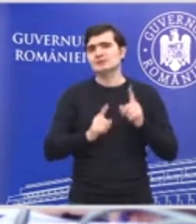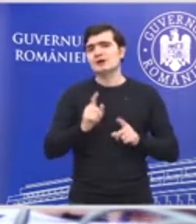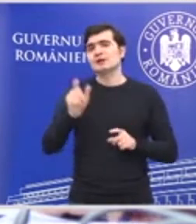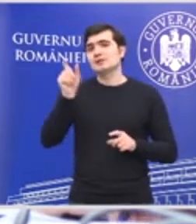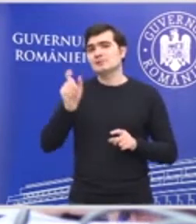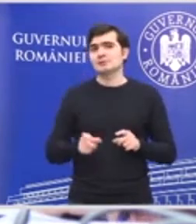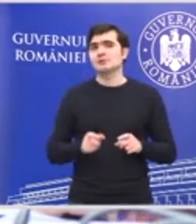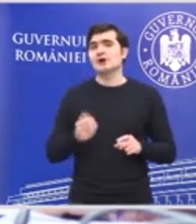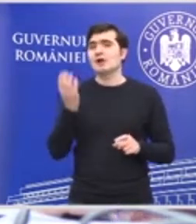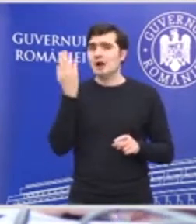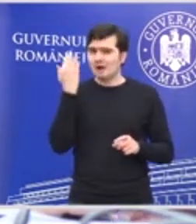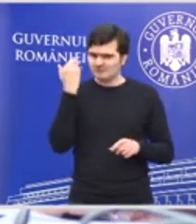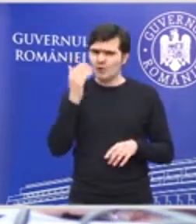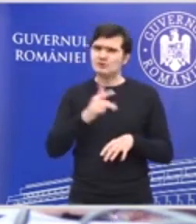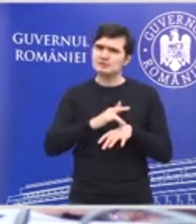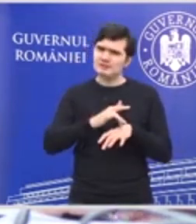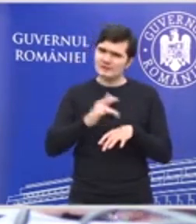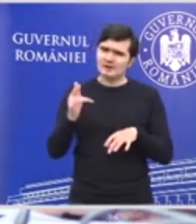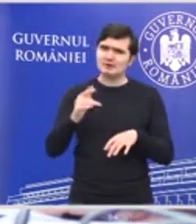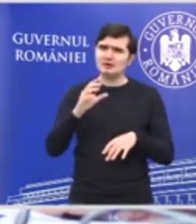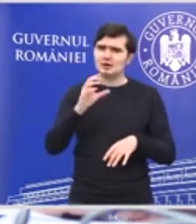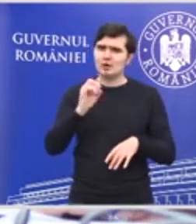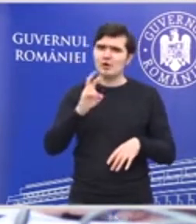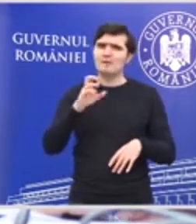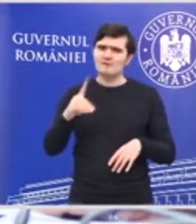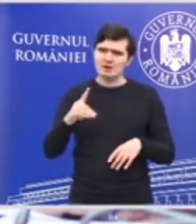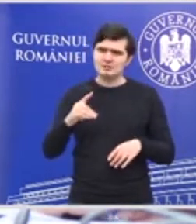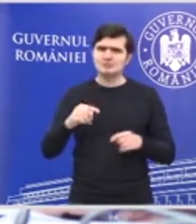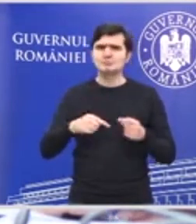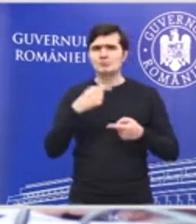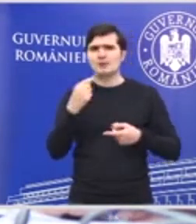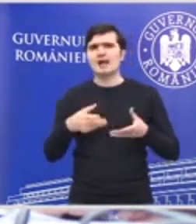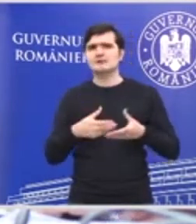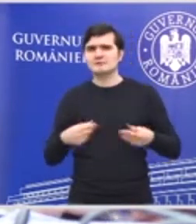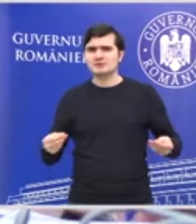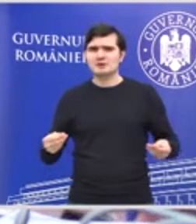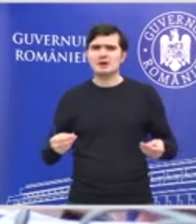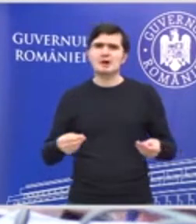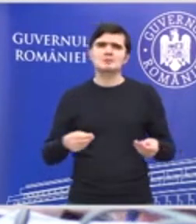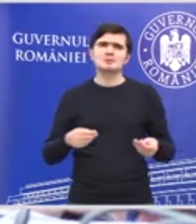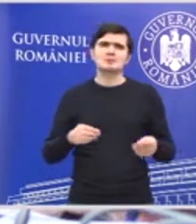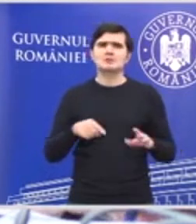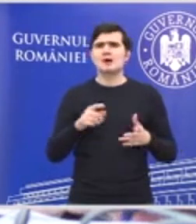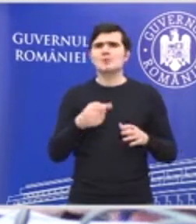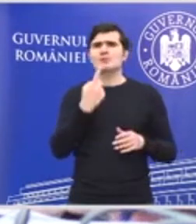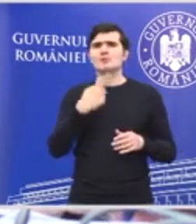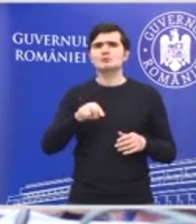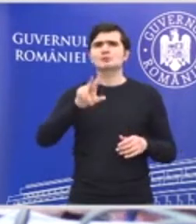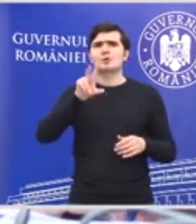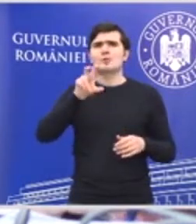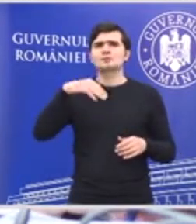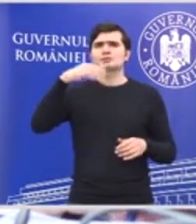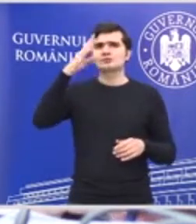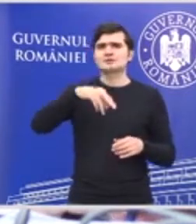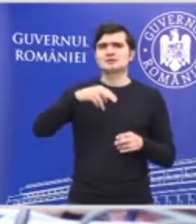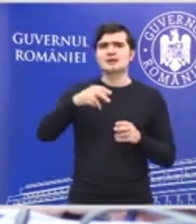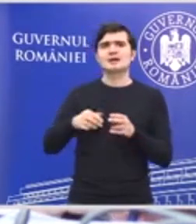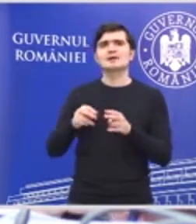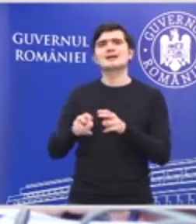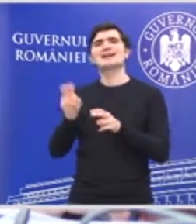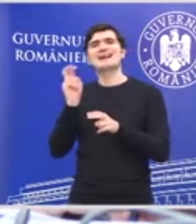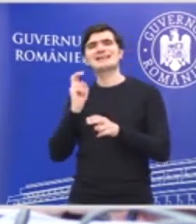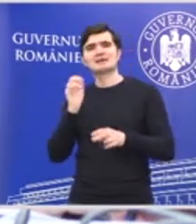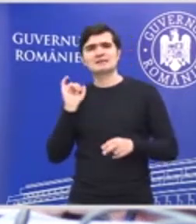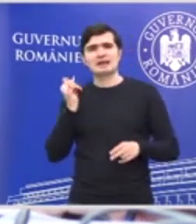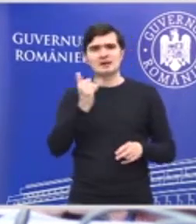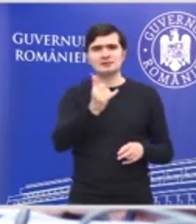a fost infectată cu SARS-CoV-2 cu aproximativ 180 de zile anterior călătoriei, perioada